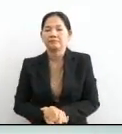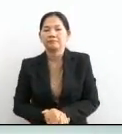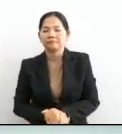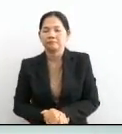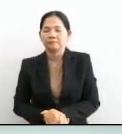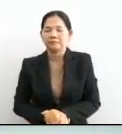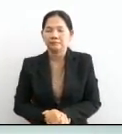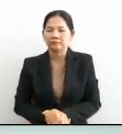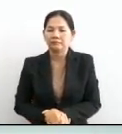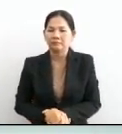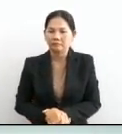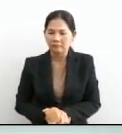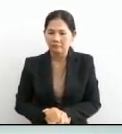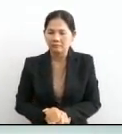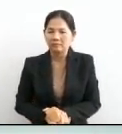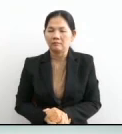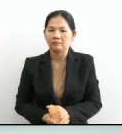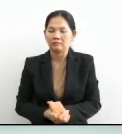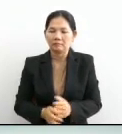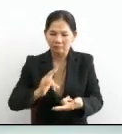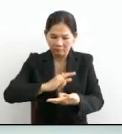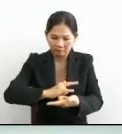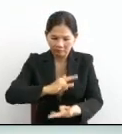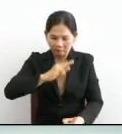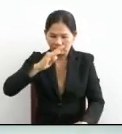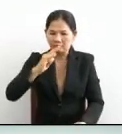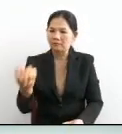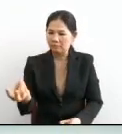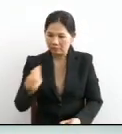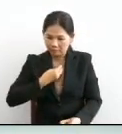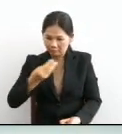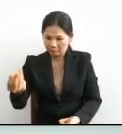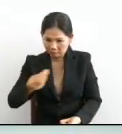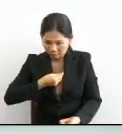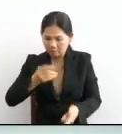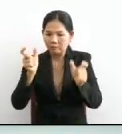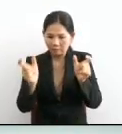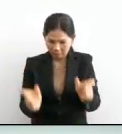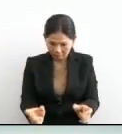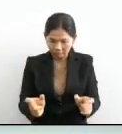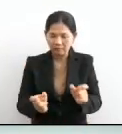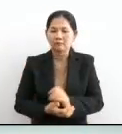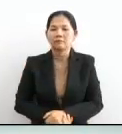đàm bấy bằng cám prã chùm nối rò bò bộ cột